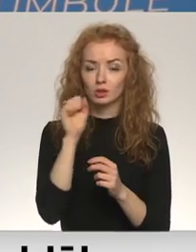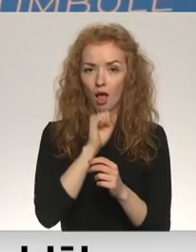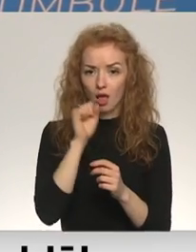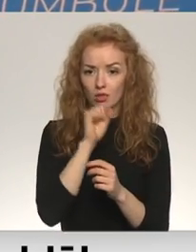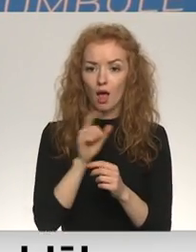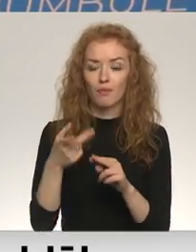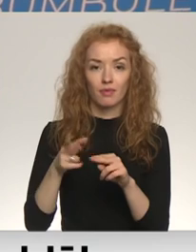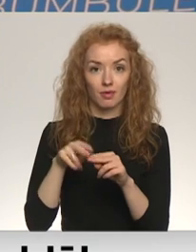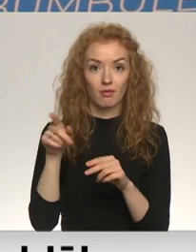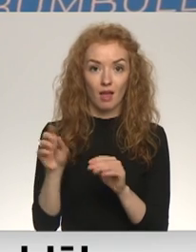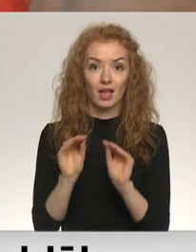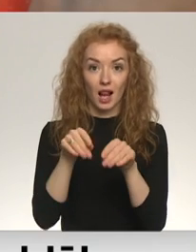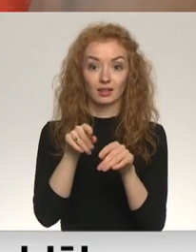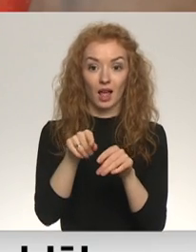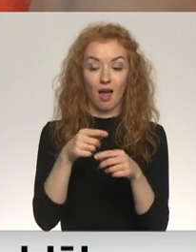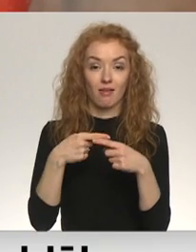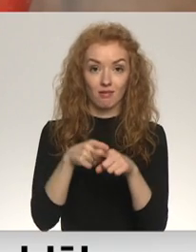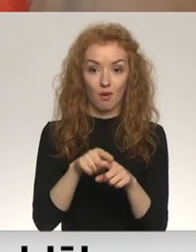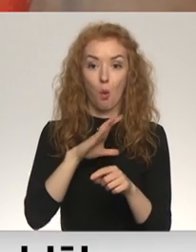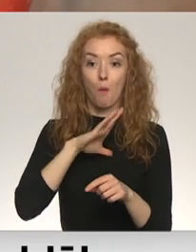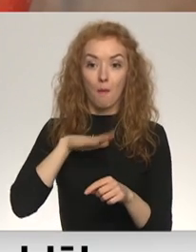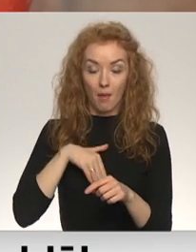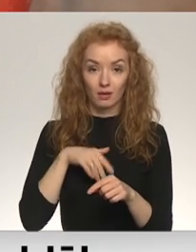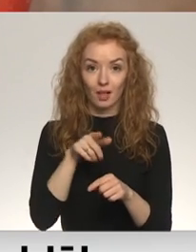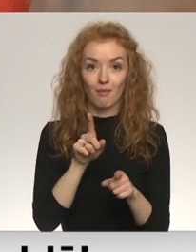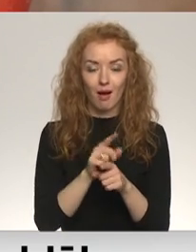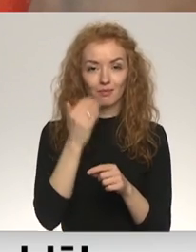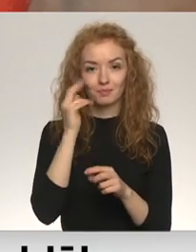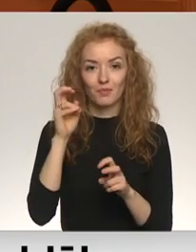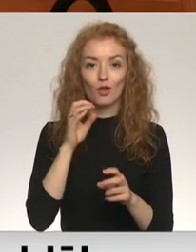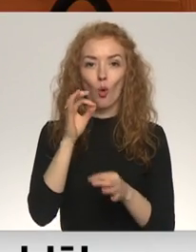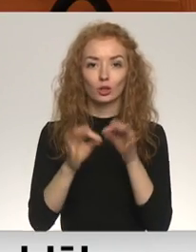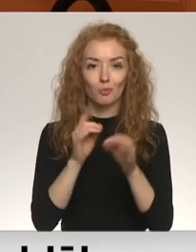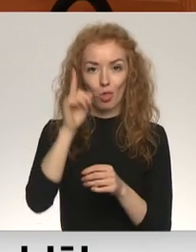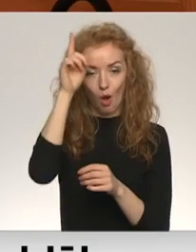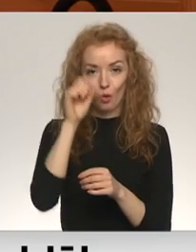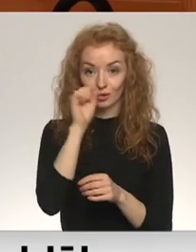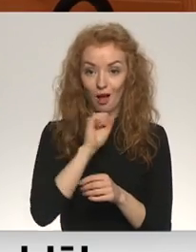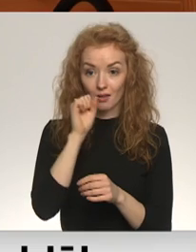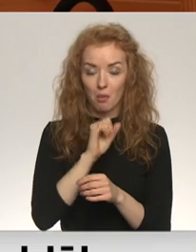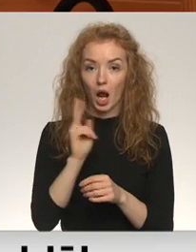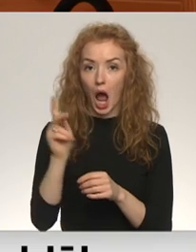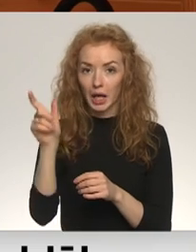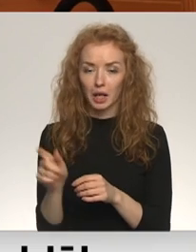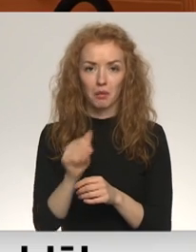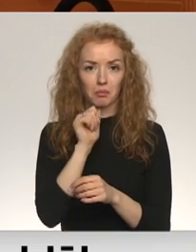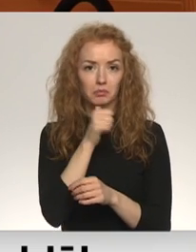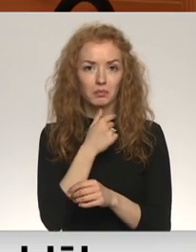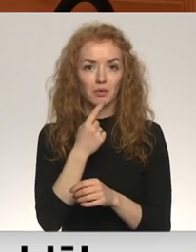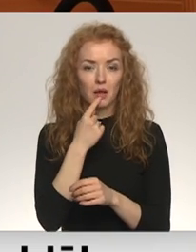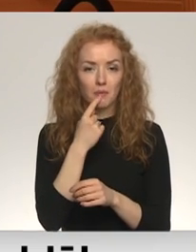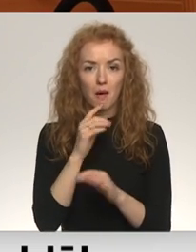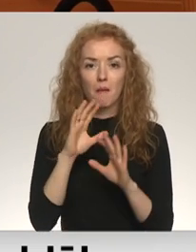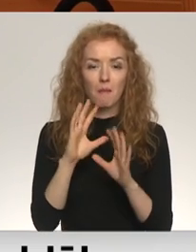ielikts liofilizēšanas iekārtā, pēc kuras to dēvē arī par kosmonautu saldējumu, Karīnai patikusi produkta konsistence, bet ne